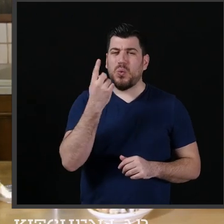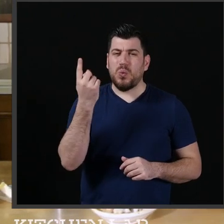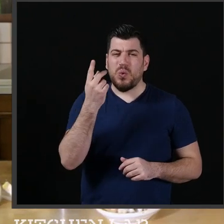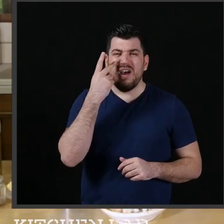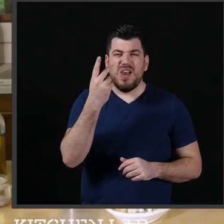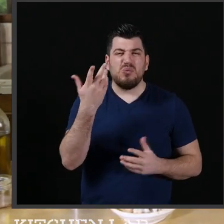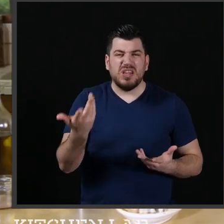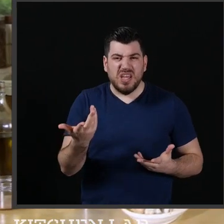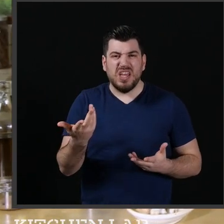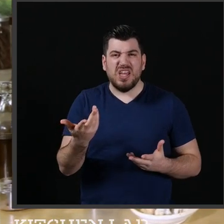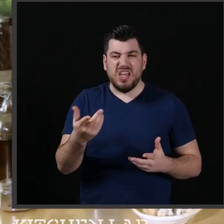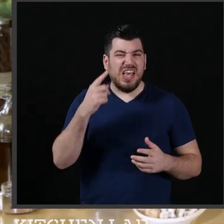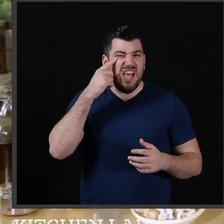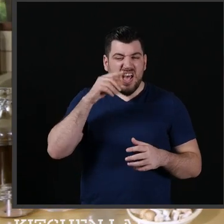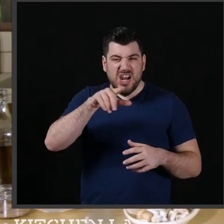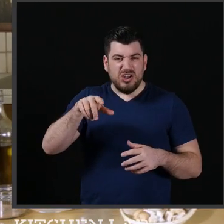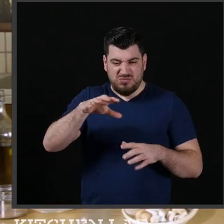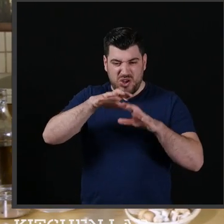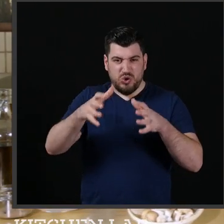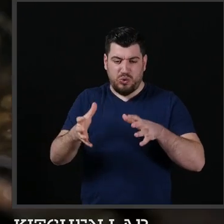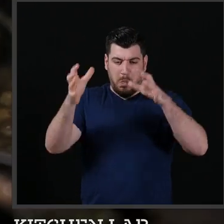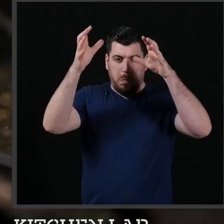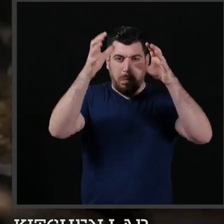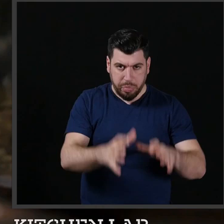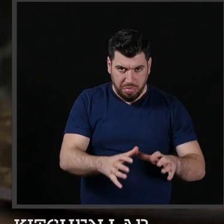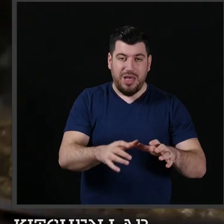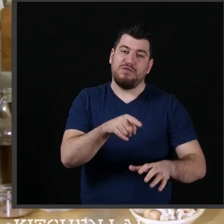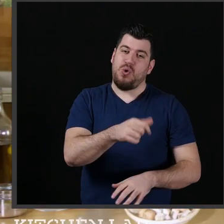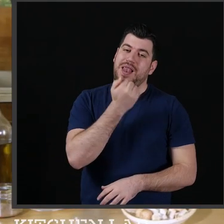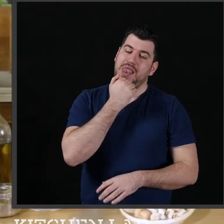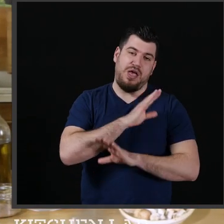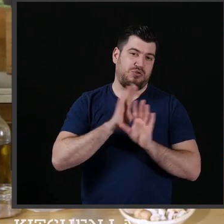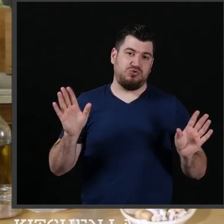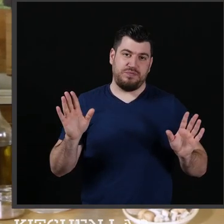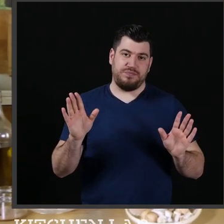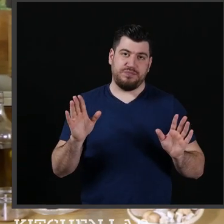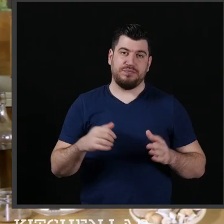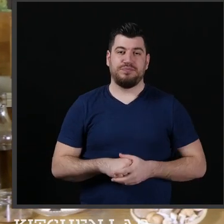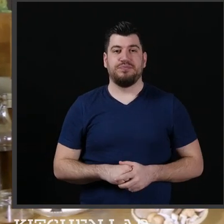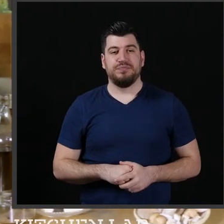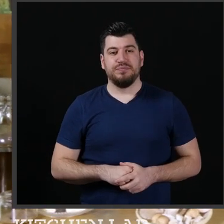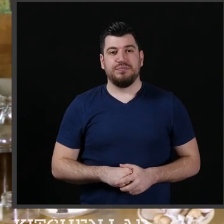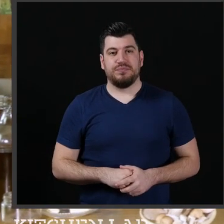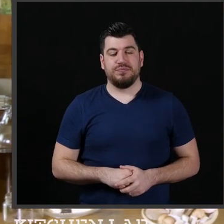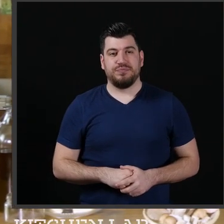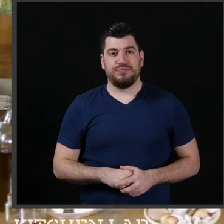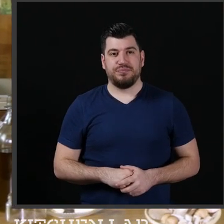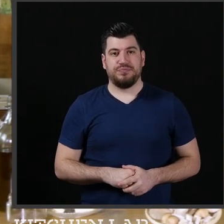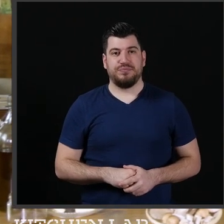να ρίχνουν το ριζότο και να κάθεται, σημαίνει πως κάτι λάθος έχουμε κάνει. Θέλω να δοκιμάσω μόνο αλάτι, πιπέρι, παρμεζάνα, άμα χρειάζεται.